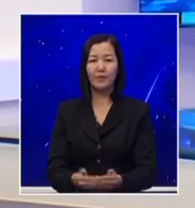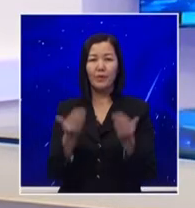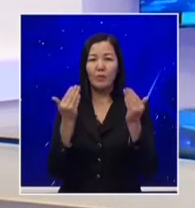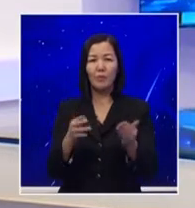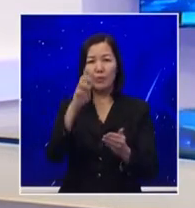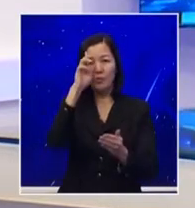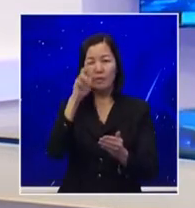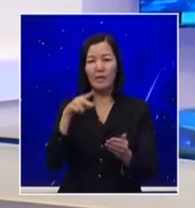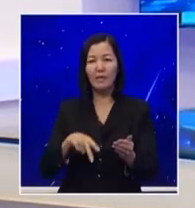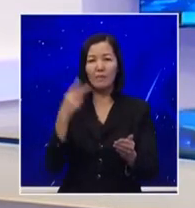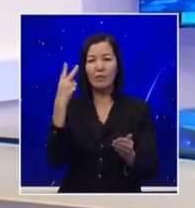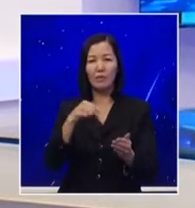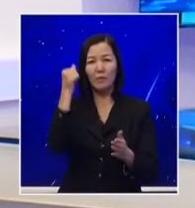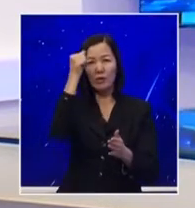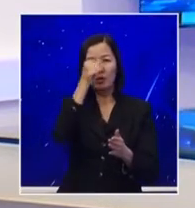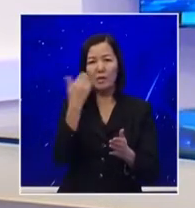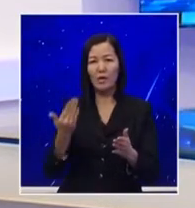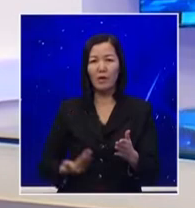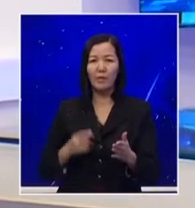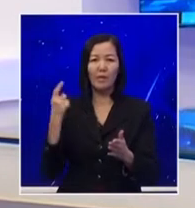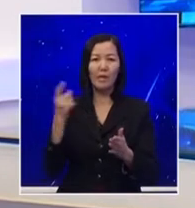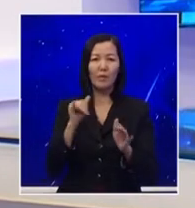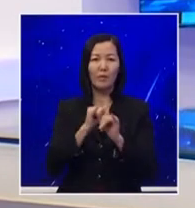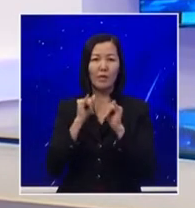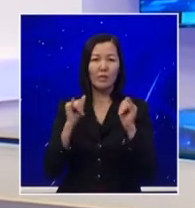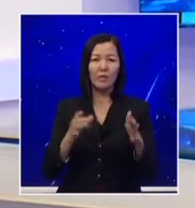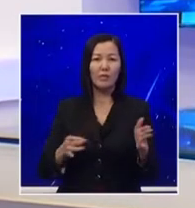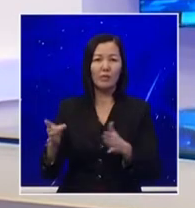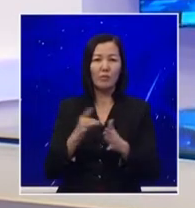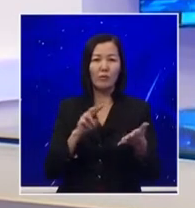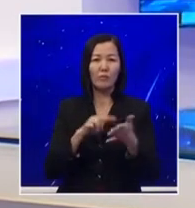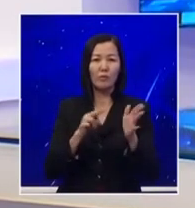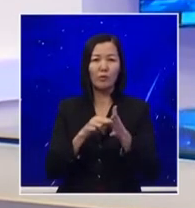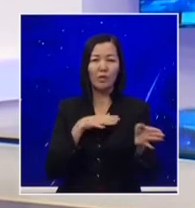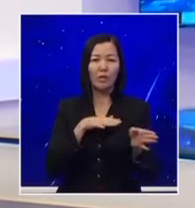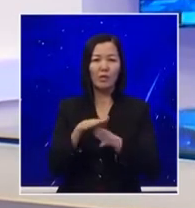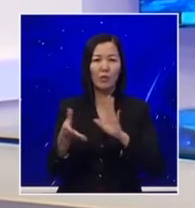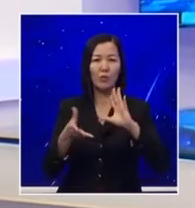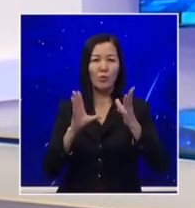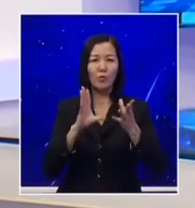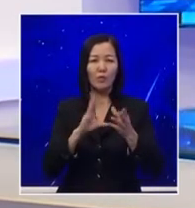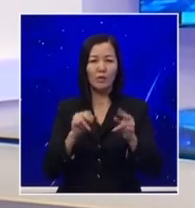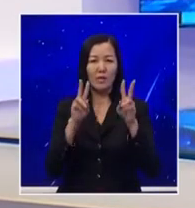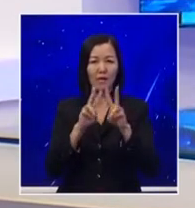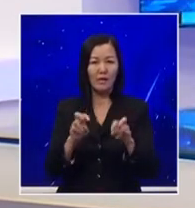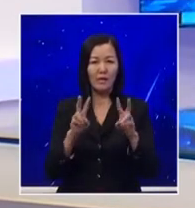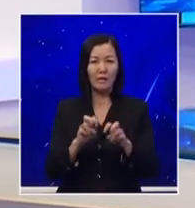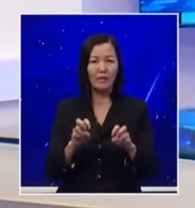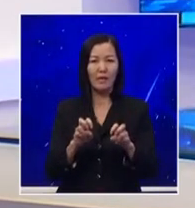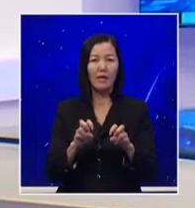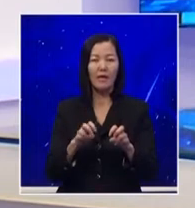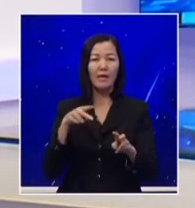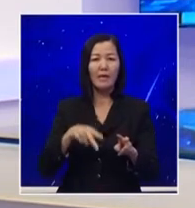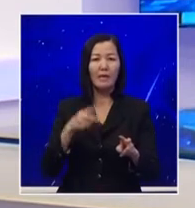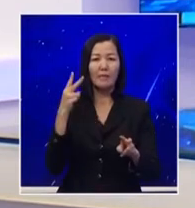Бүгін үкіметте 2020 жылғы әлеуметтік экономикалық даму және республикалық бюджеттің атқарылу қорытындылары қаралды. Белгілі